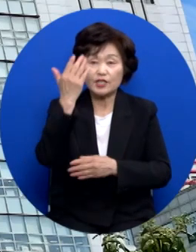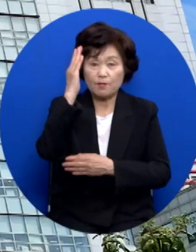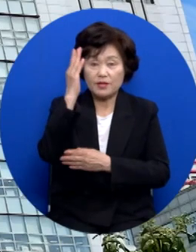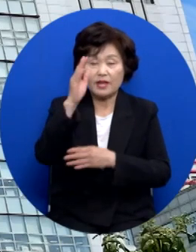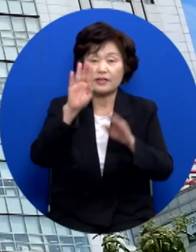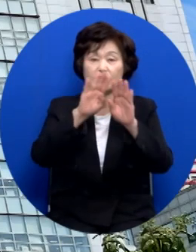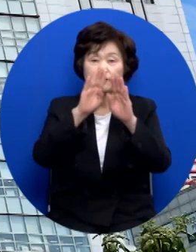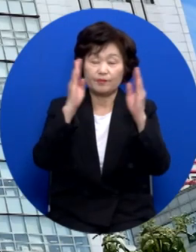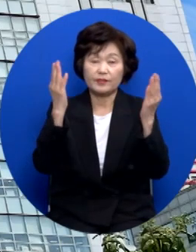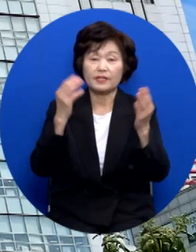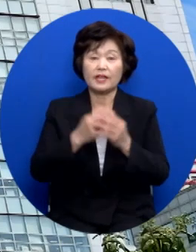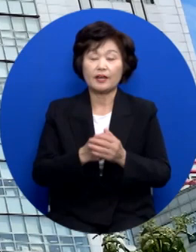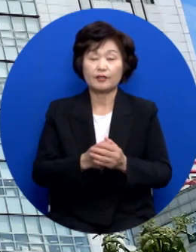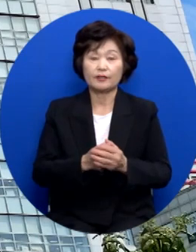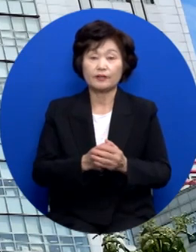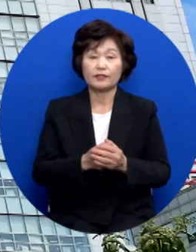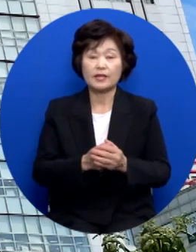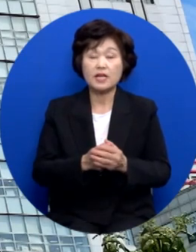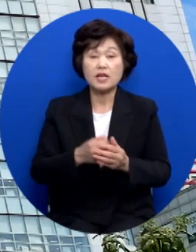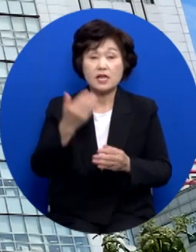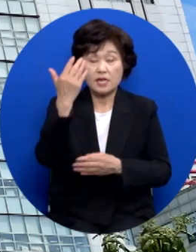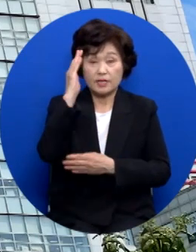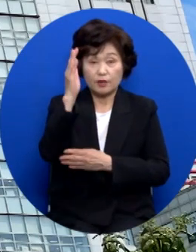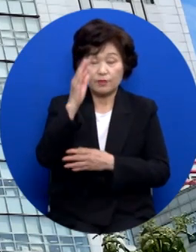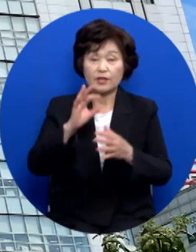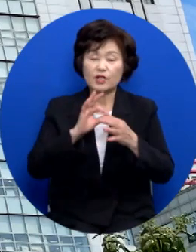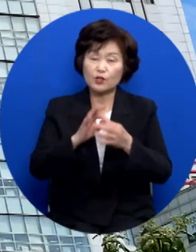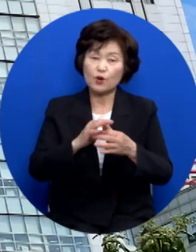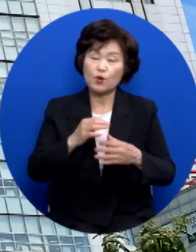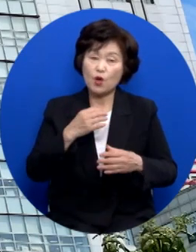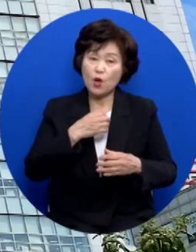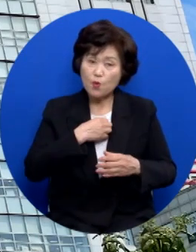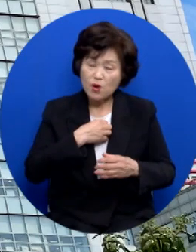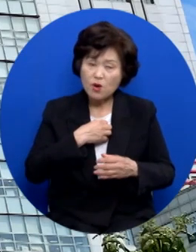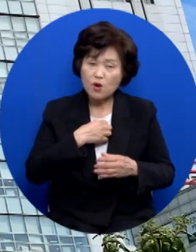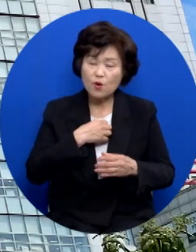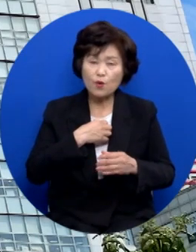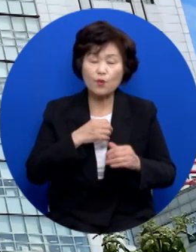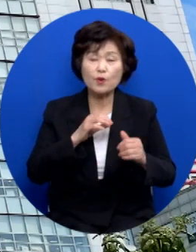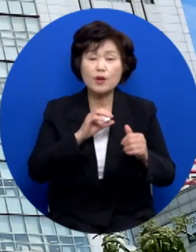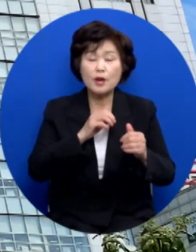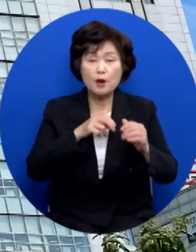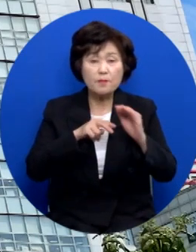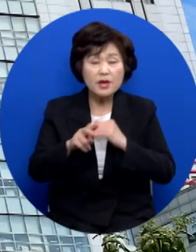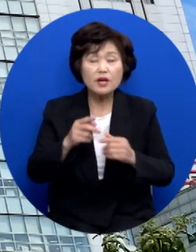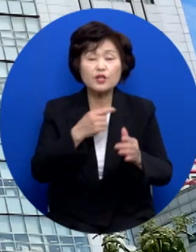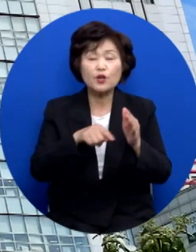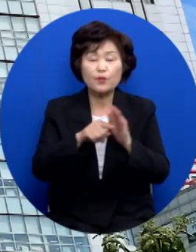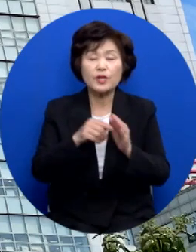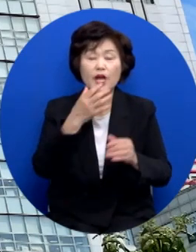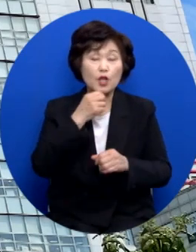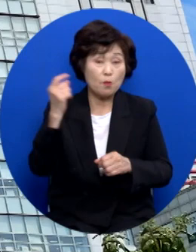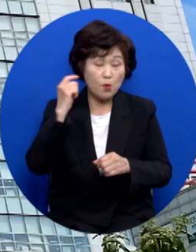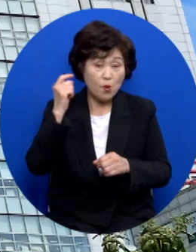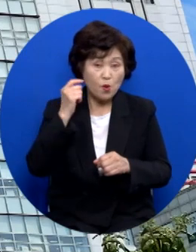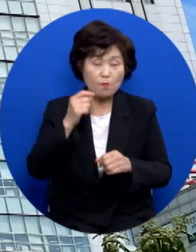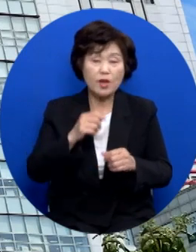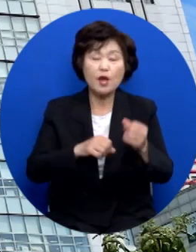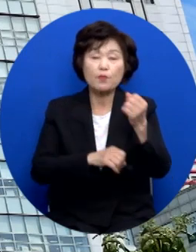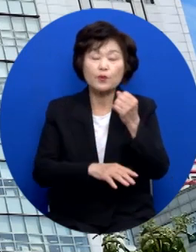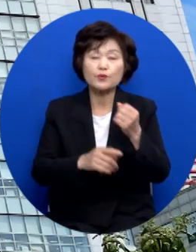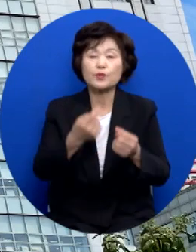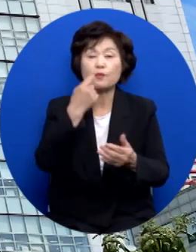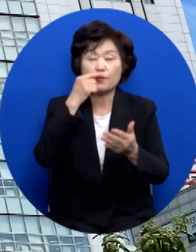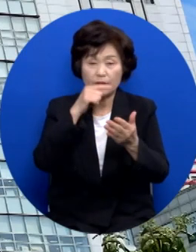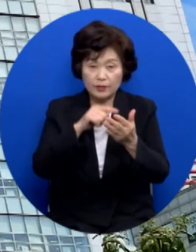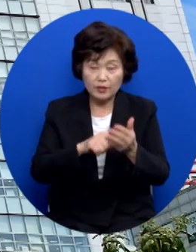개최합니다. 수영로교회는 세미나를 통해 위기를 돌파하길 원하는 목회자들의 복음의 본질을 발견하고 목회와